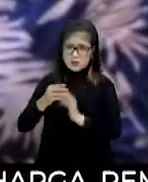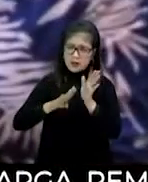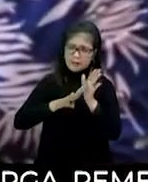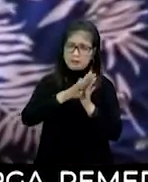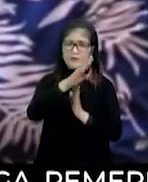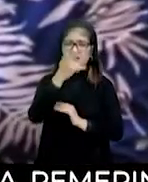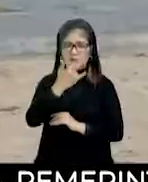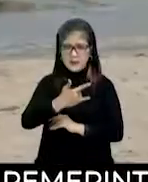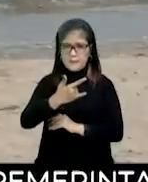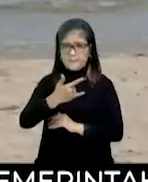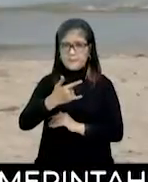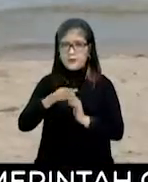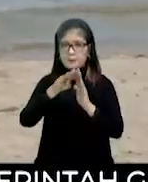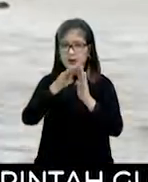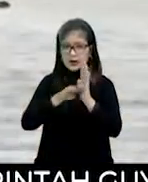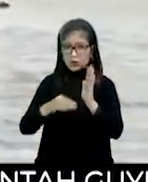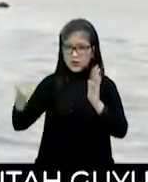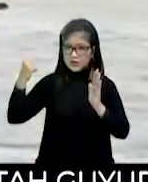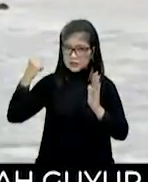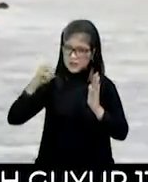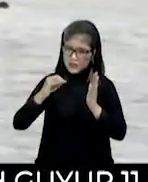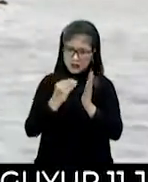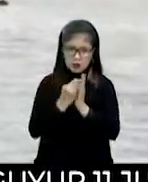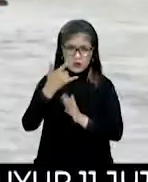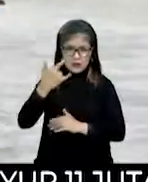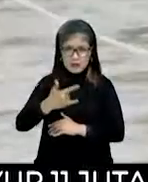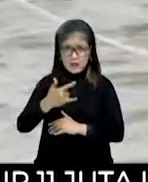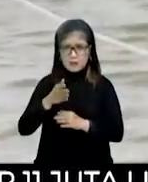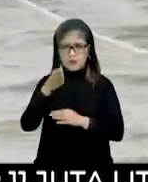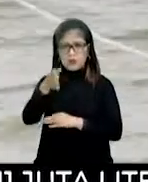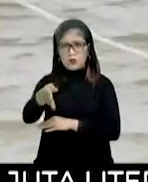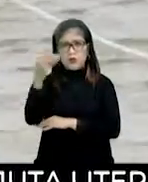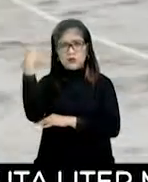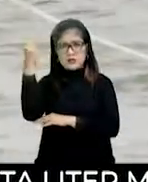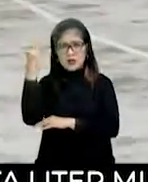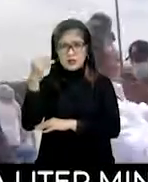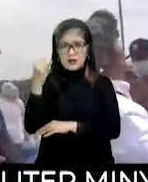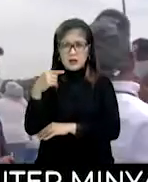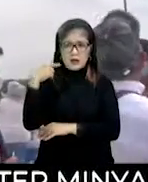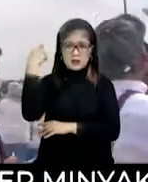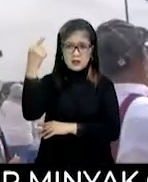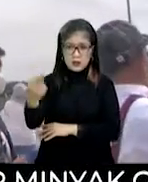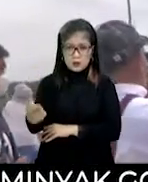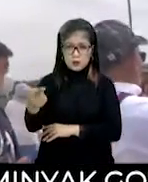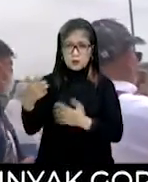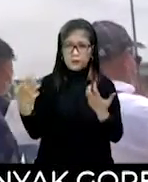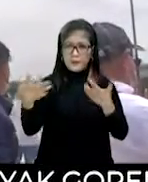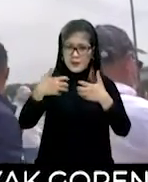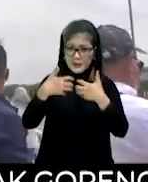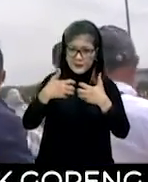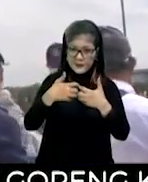dengan memperketat protokol kesehatan di setiap destinasi wisata dan industri kreatif agar dapat beradaptasi dalam masa perpanjangan status